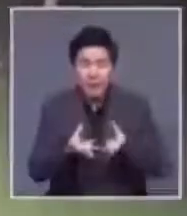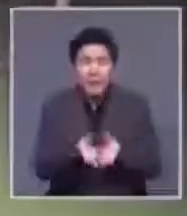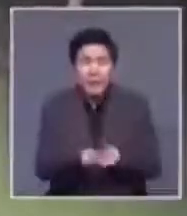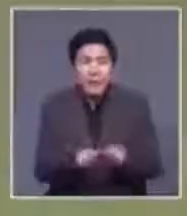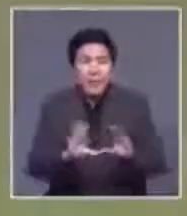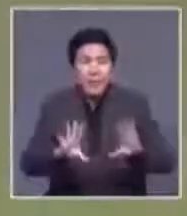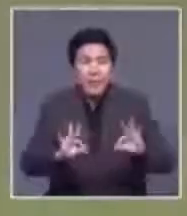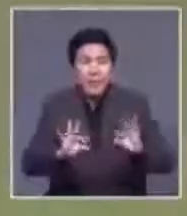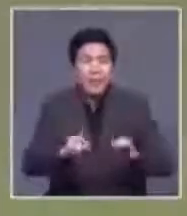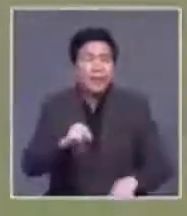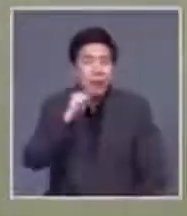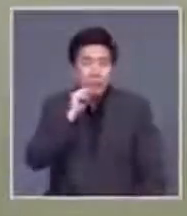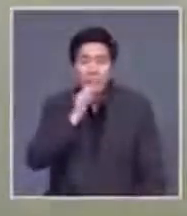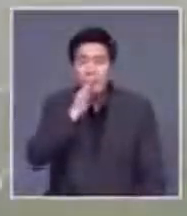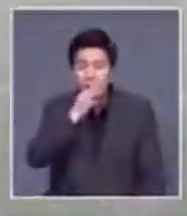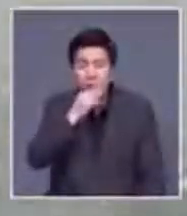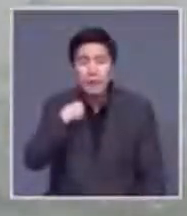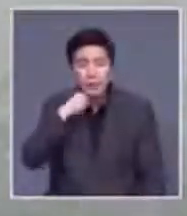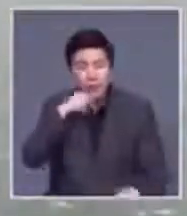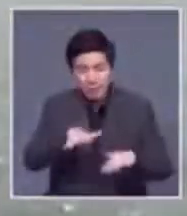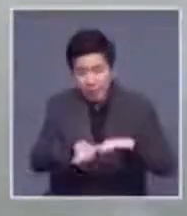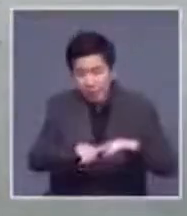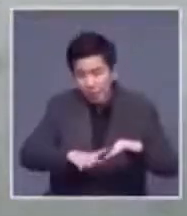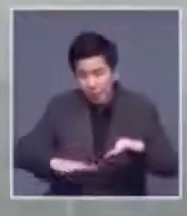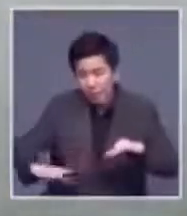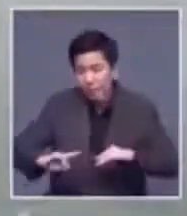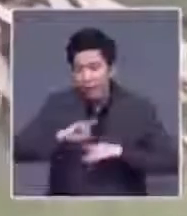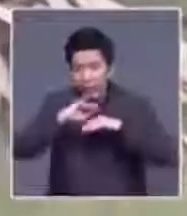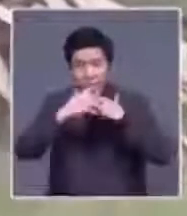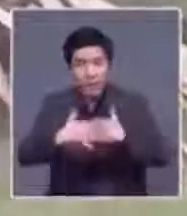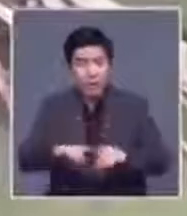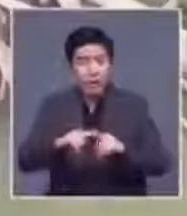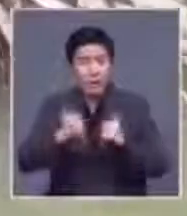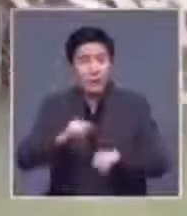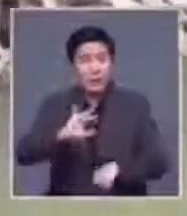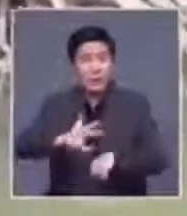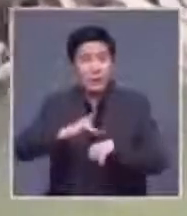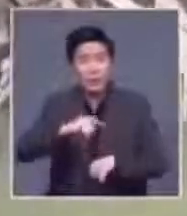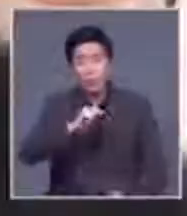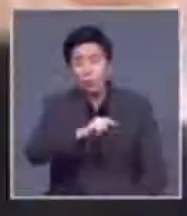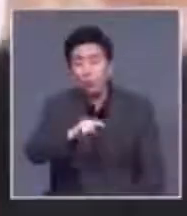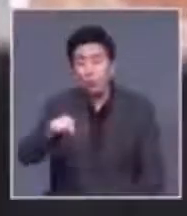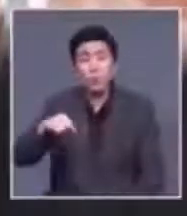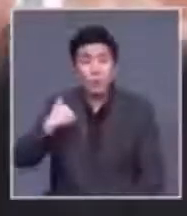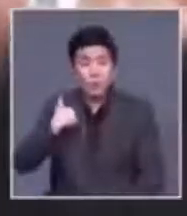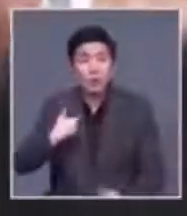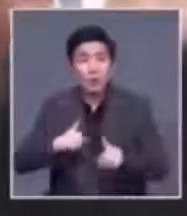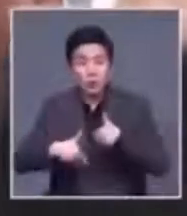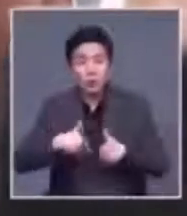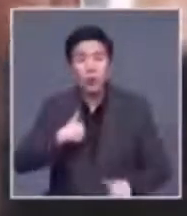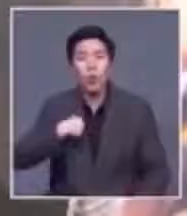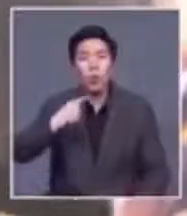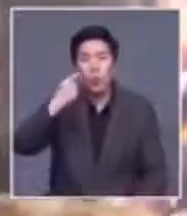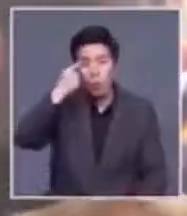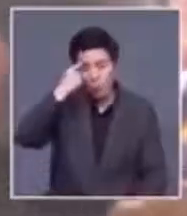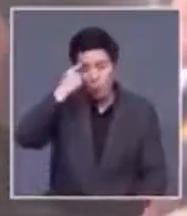คลองน้ำเค็มและอ่าวลันตาจากต้นทุนทางธรรมชาติที่มีทำให้ชุมชนรู้ว่าป่